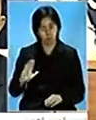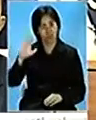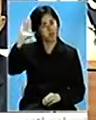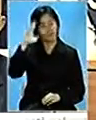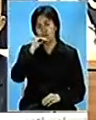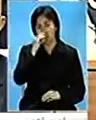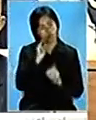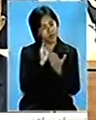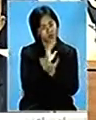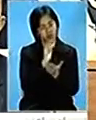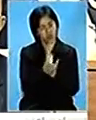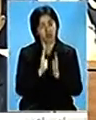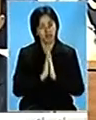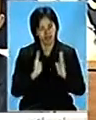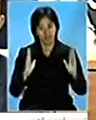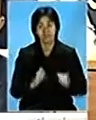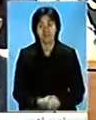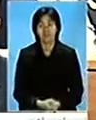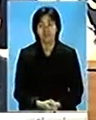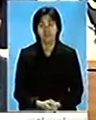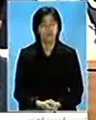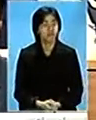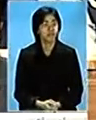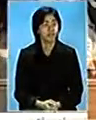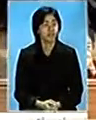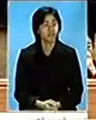พูดอย่างนี้ไม่ถูกต้องครับขอบคุณครับ